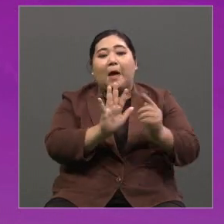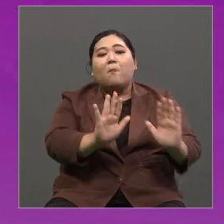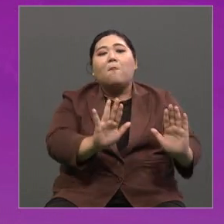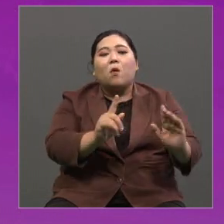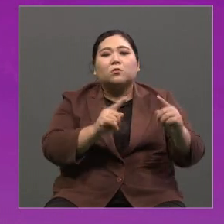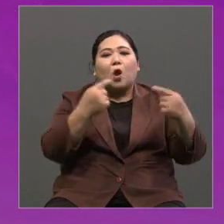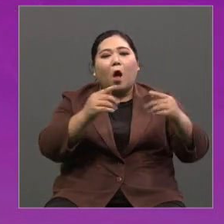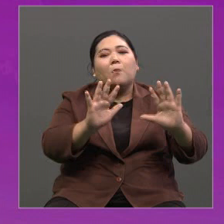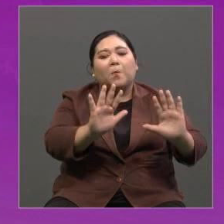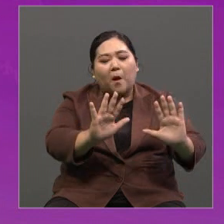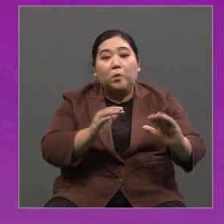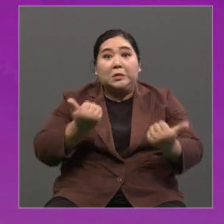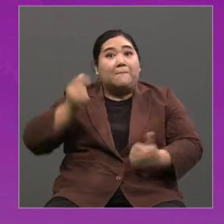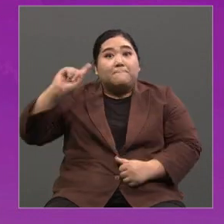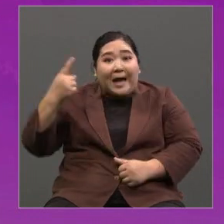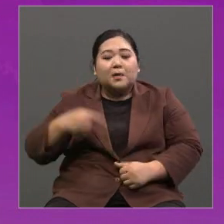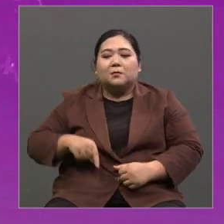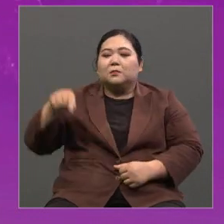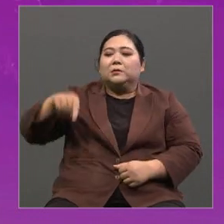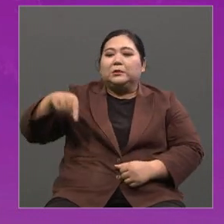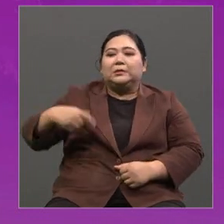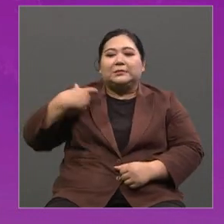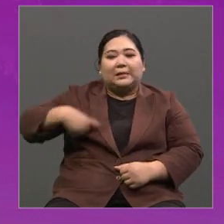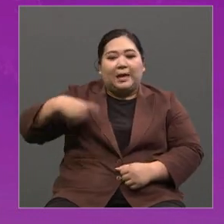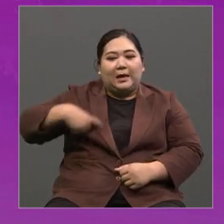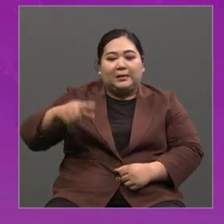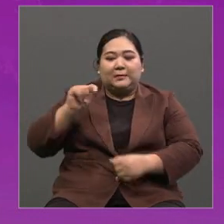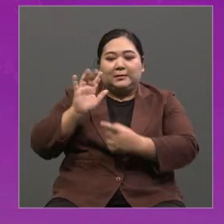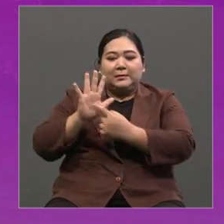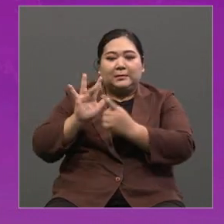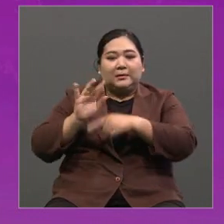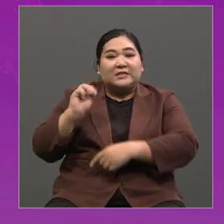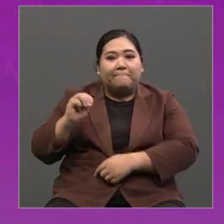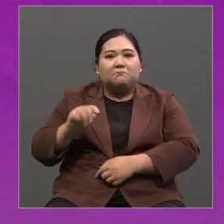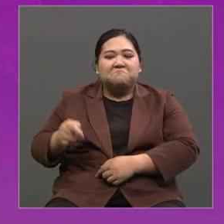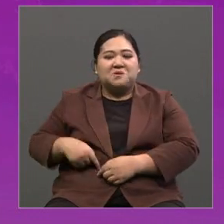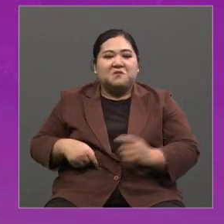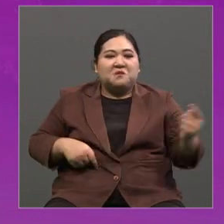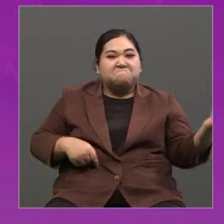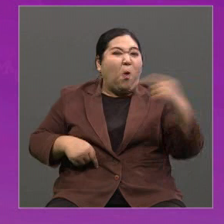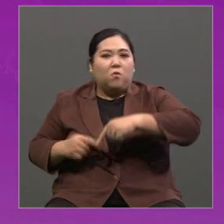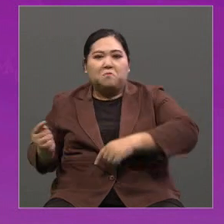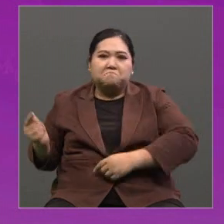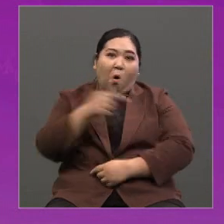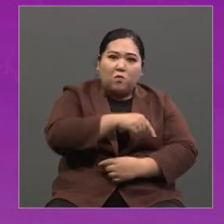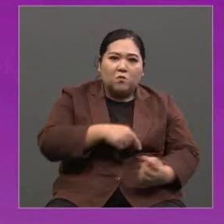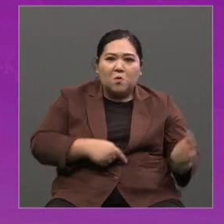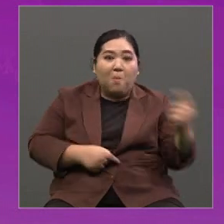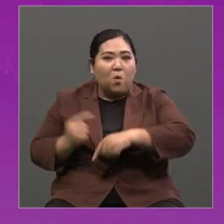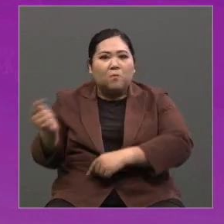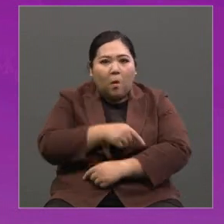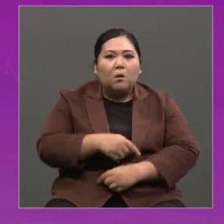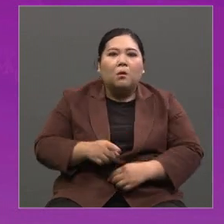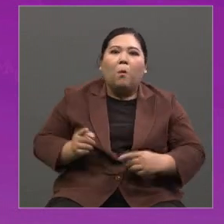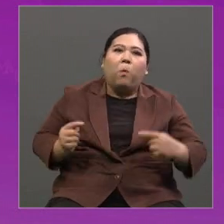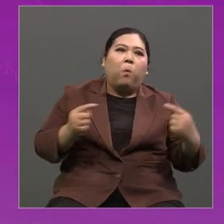เนี่ยฮะระหว่างทนายตั้มสิทธาเบี้ยบังเกิดเขาว่าแลกคนละหมัดเลยนะฝุ่นชีวิตบอกแล้วว่าจะไม่เป็นโปลิศจับขโมย